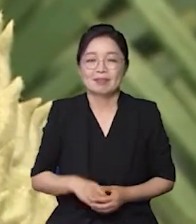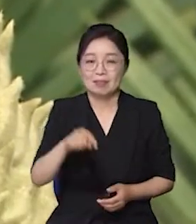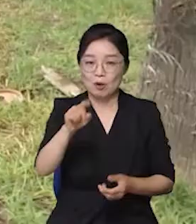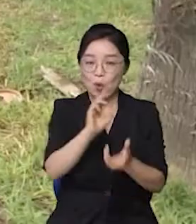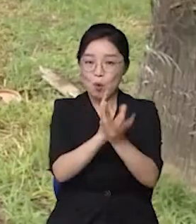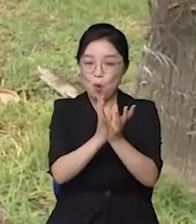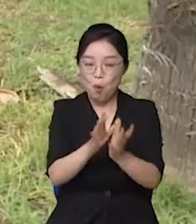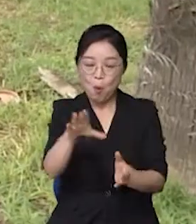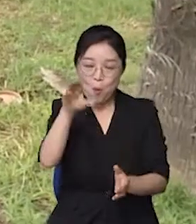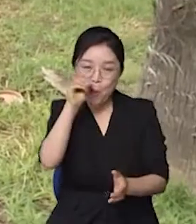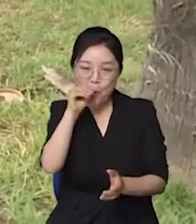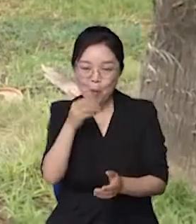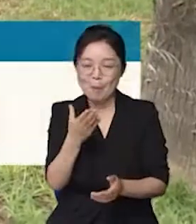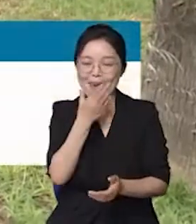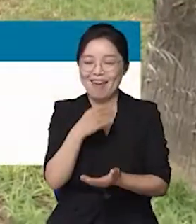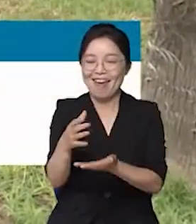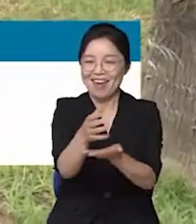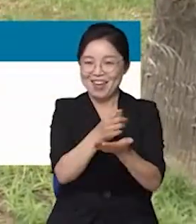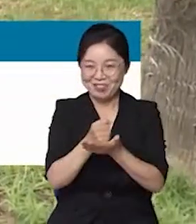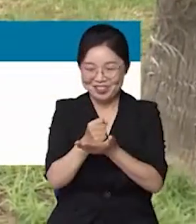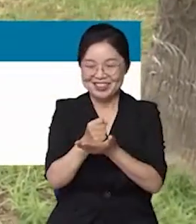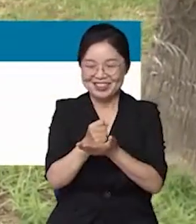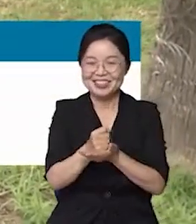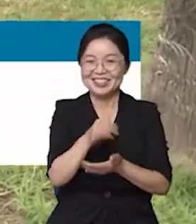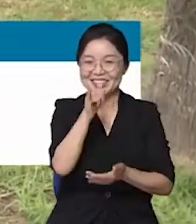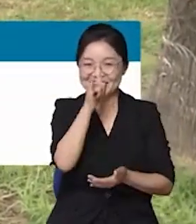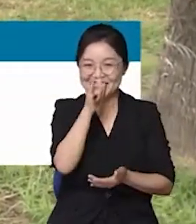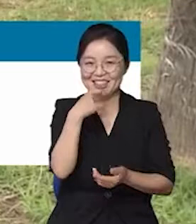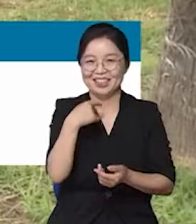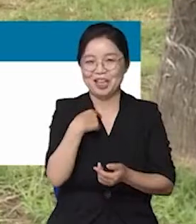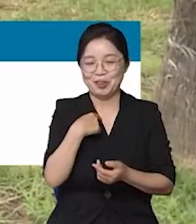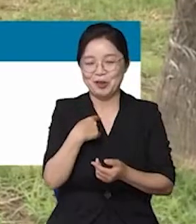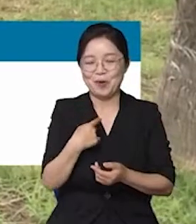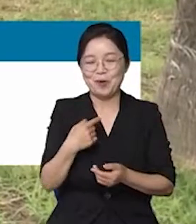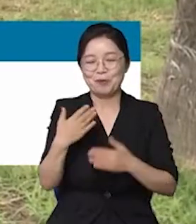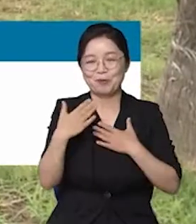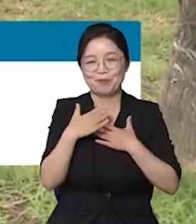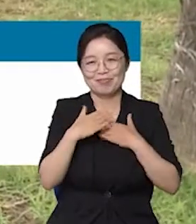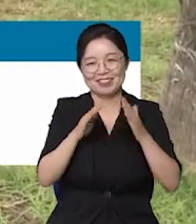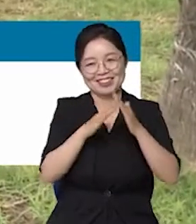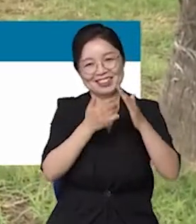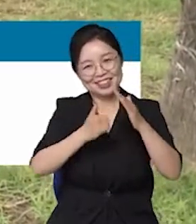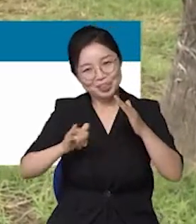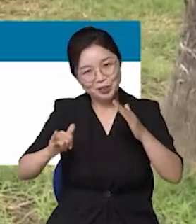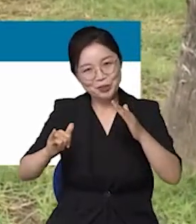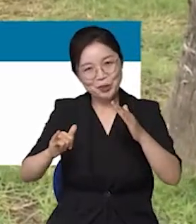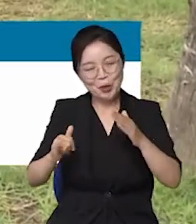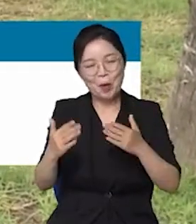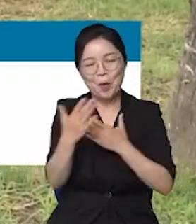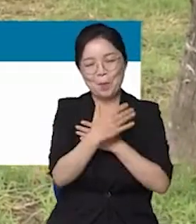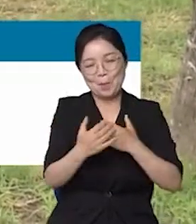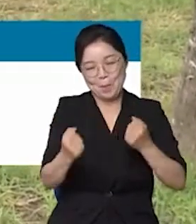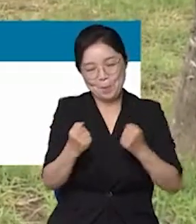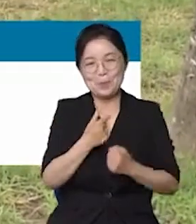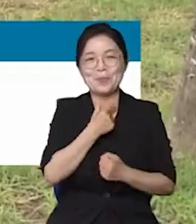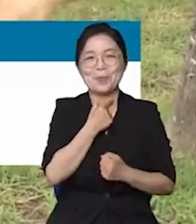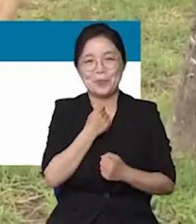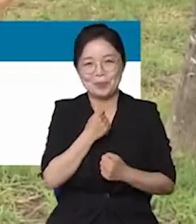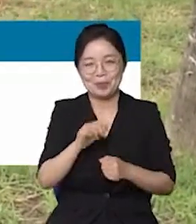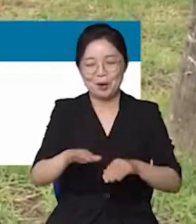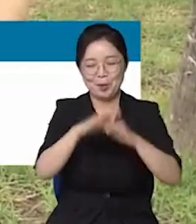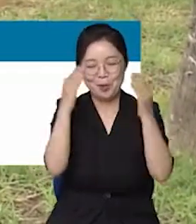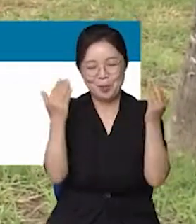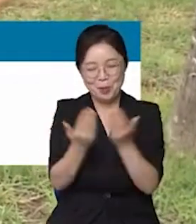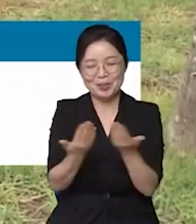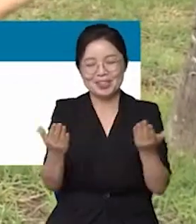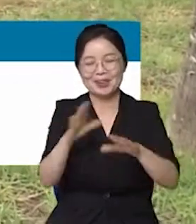소철꽃이 행운을 준다는데 저희 가족도 이 행운을 빌어가지고 저희 가족도 건강했으면 좋겠고 모든 일